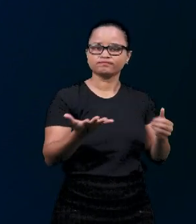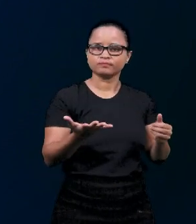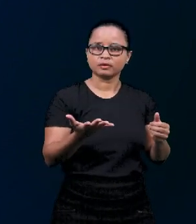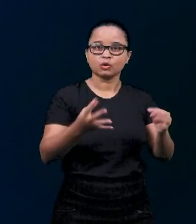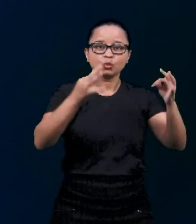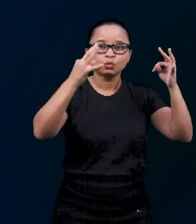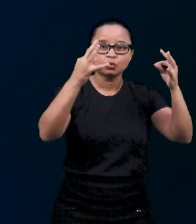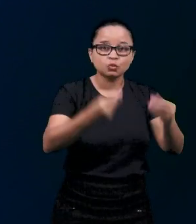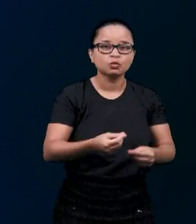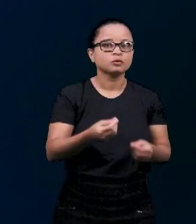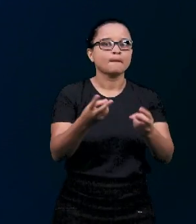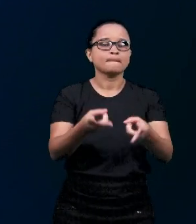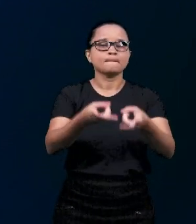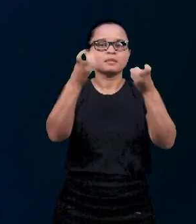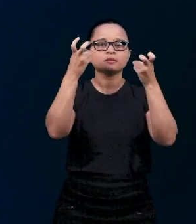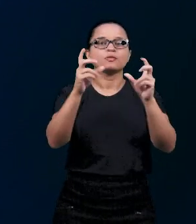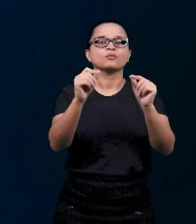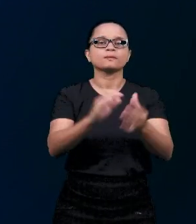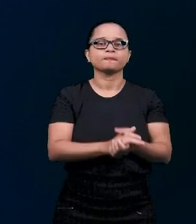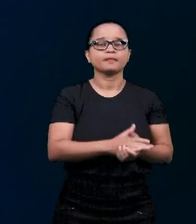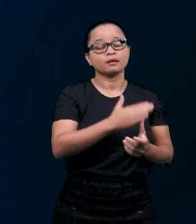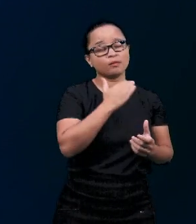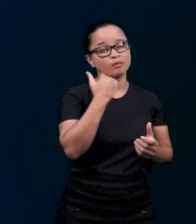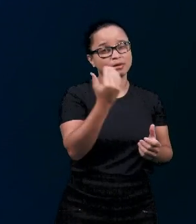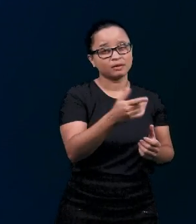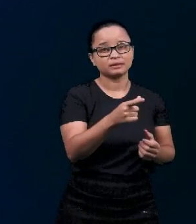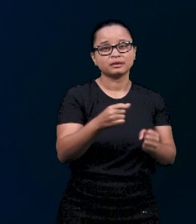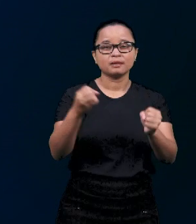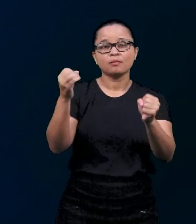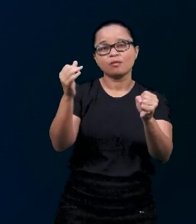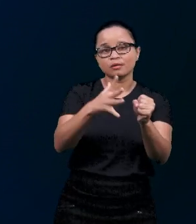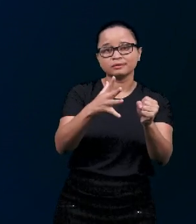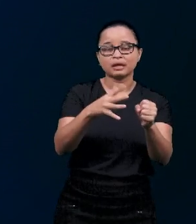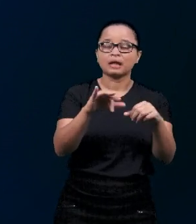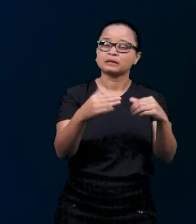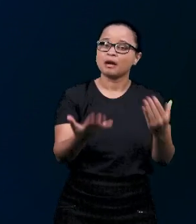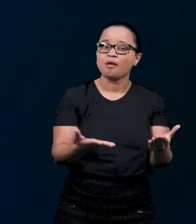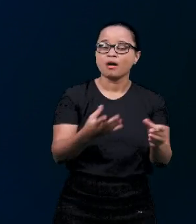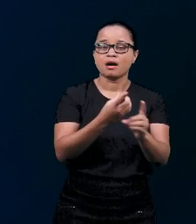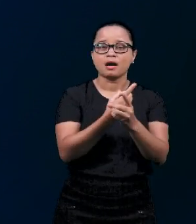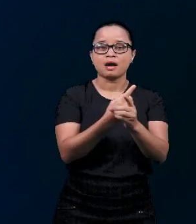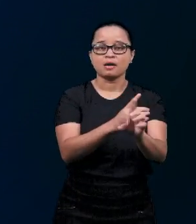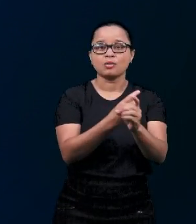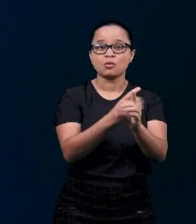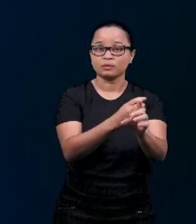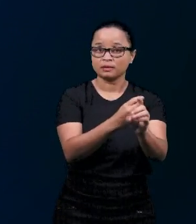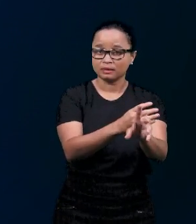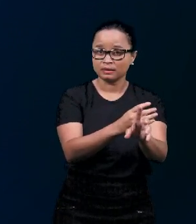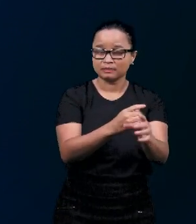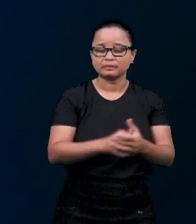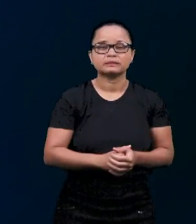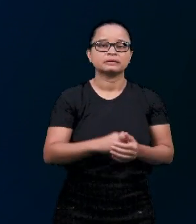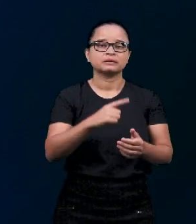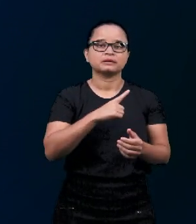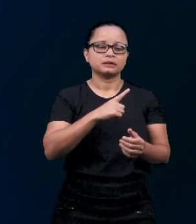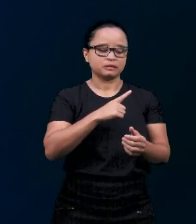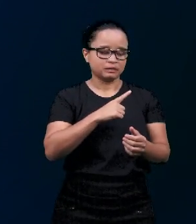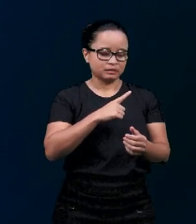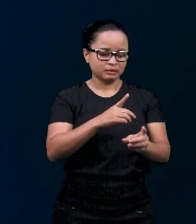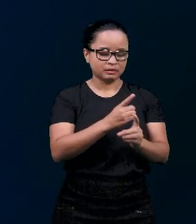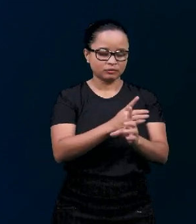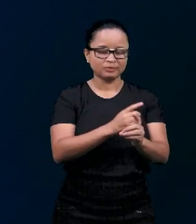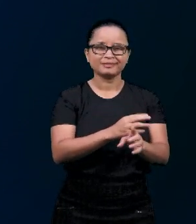la mort dans l'église de Sardes, c'est-à-dire la doctrine humaine a apporté la mort. Mais la